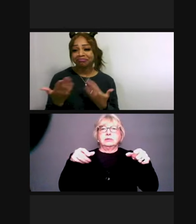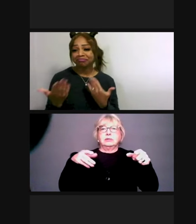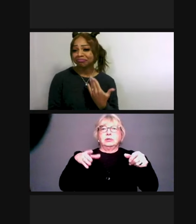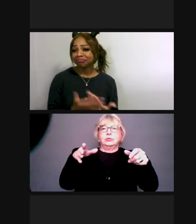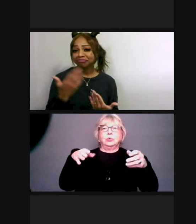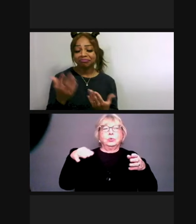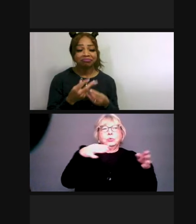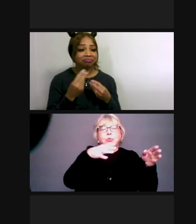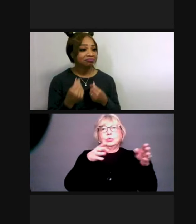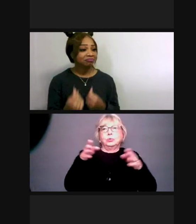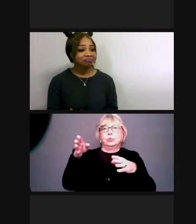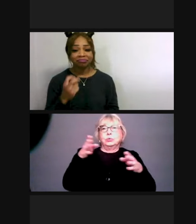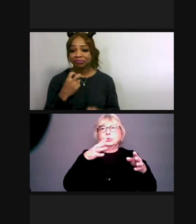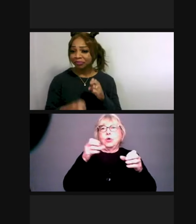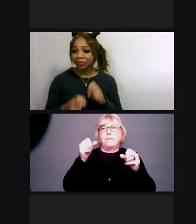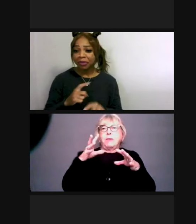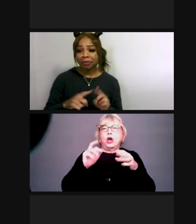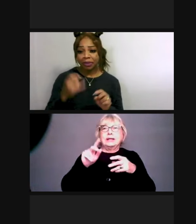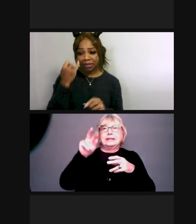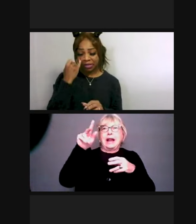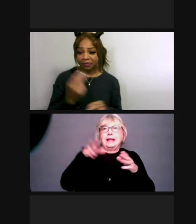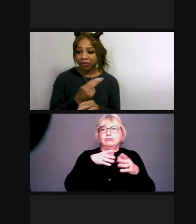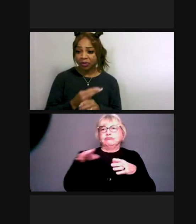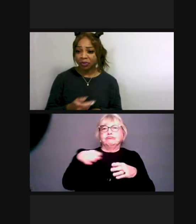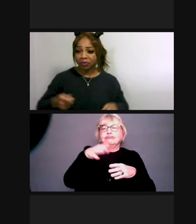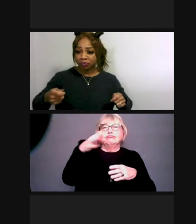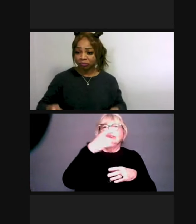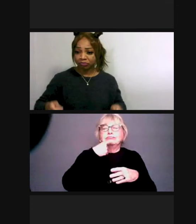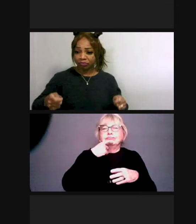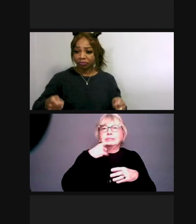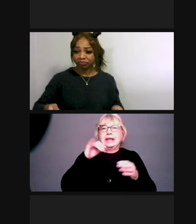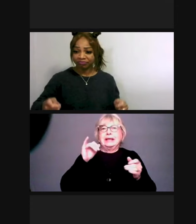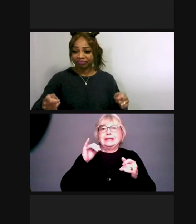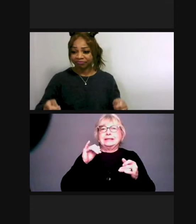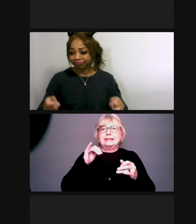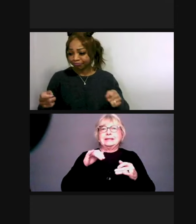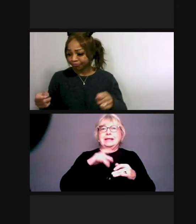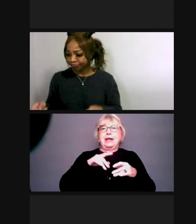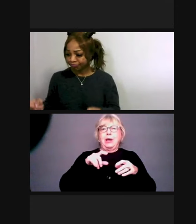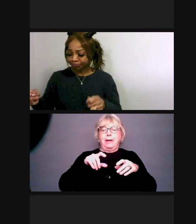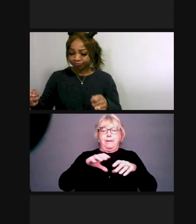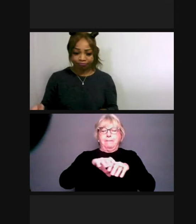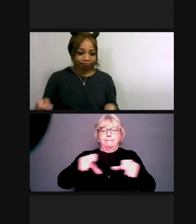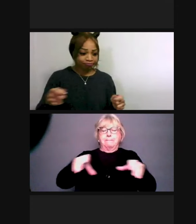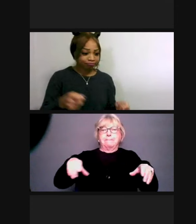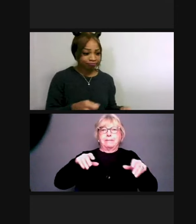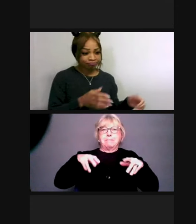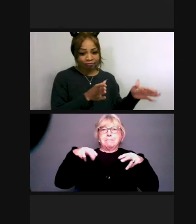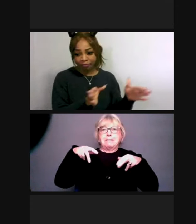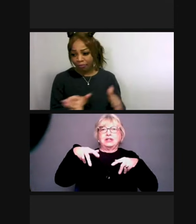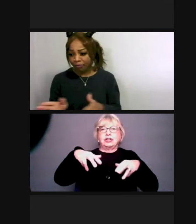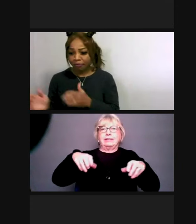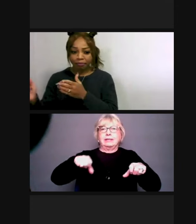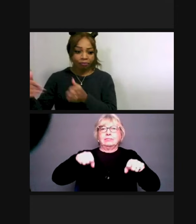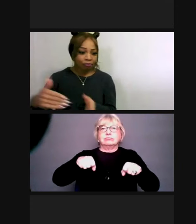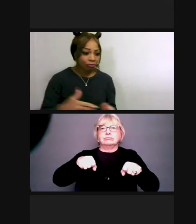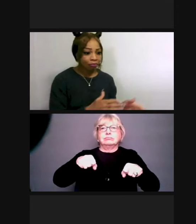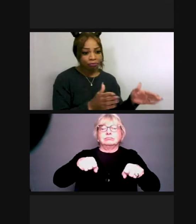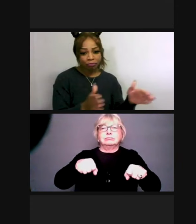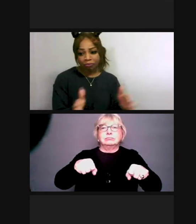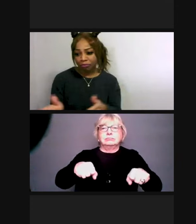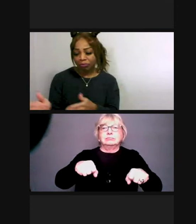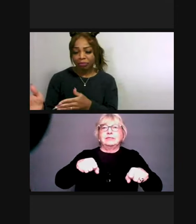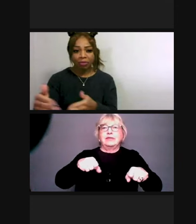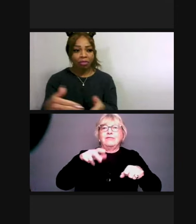des espaces où il n'y a pas d'escalier. Par contre, si j'utilise mon déambulateur ou marchette et je dois